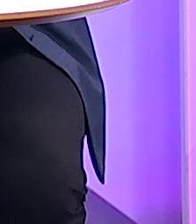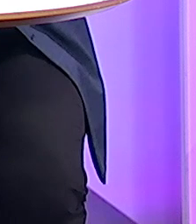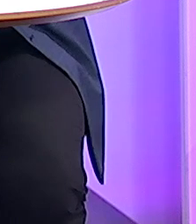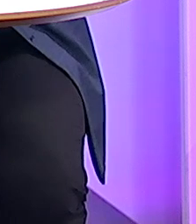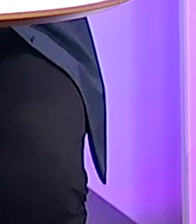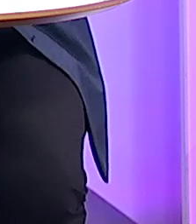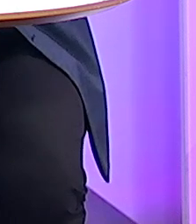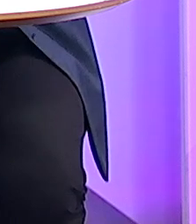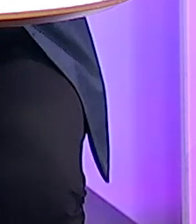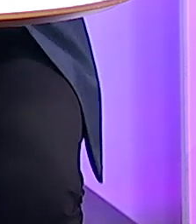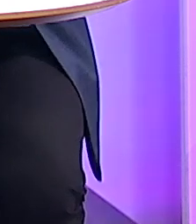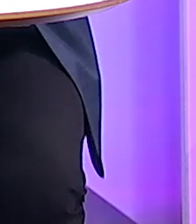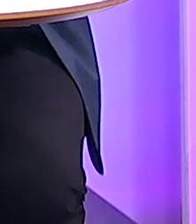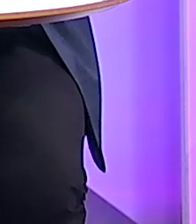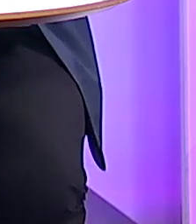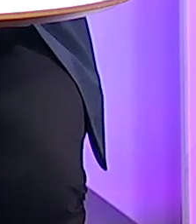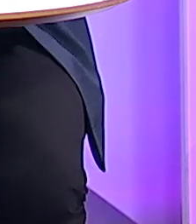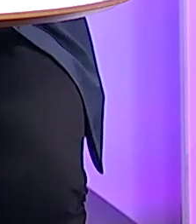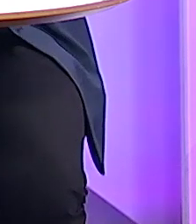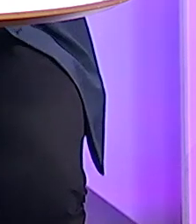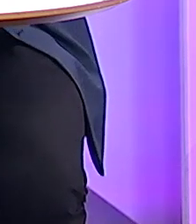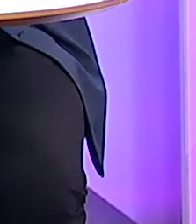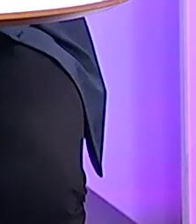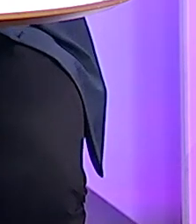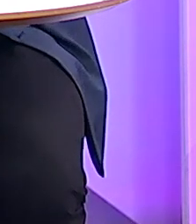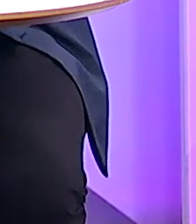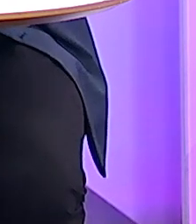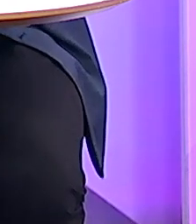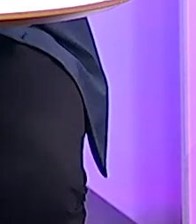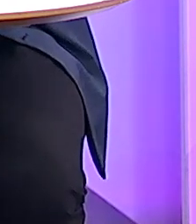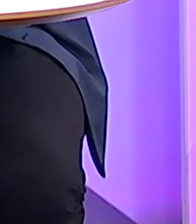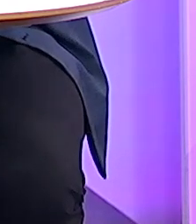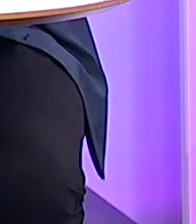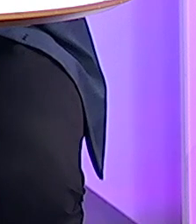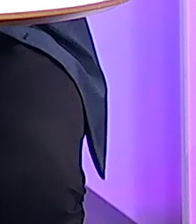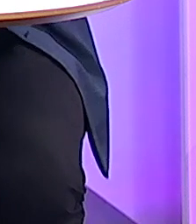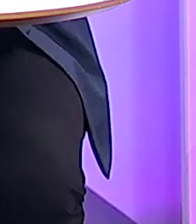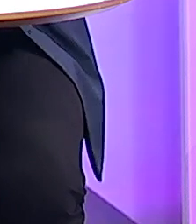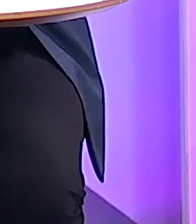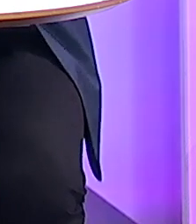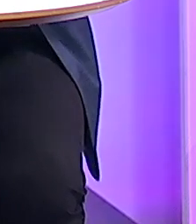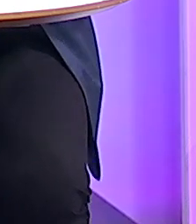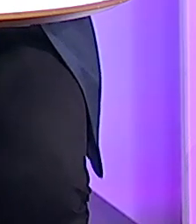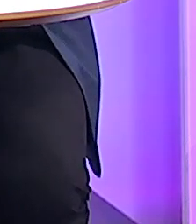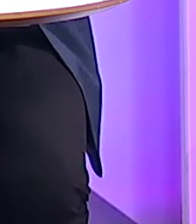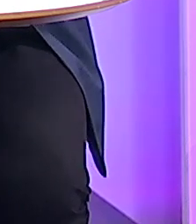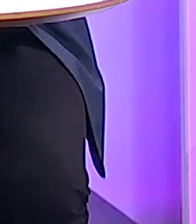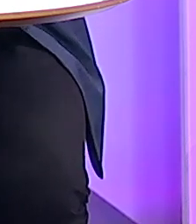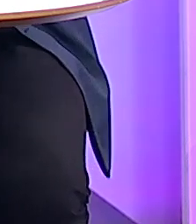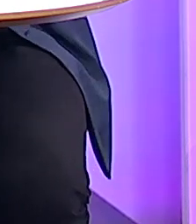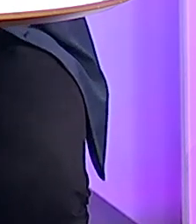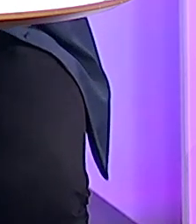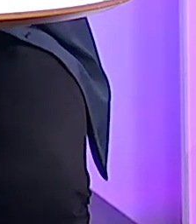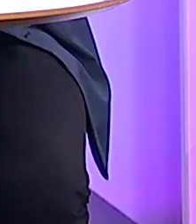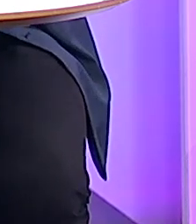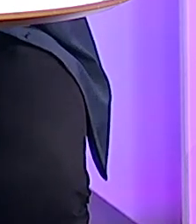diperkasakan dalam negara kita, bukan sahaja dalam kalangan pendidik, malah murid-murid di negara ini. Jadi, untuk itu kita sama-sama doakan agar